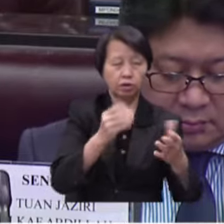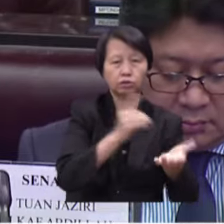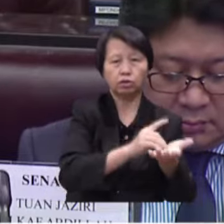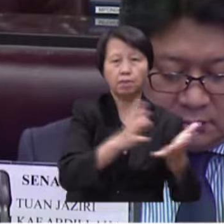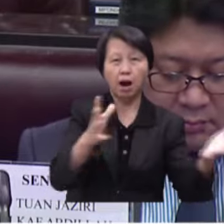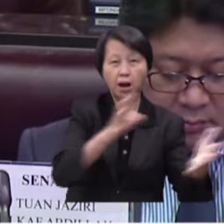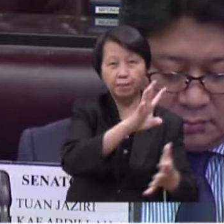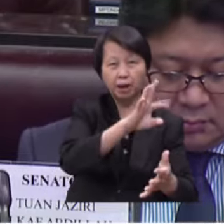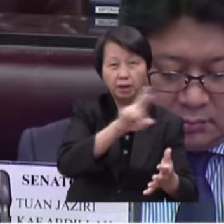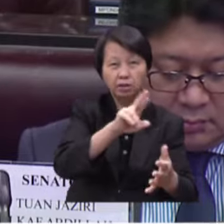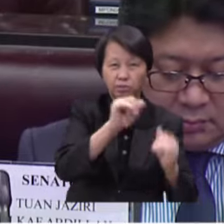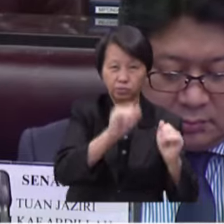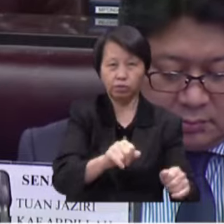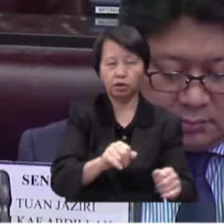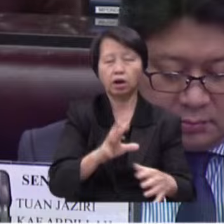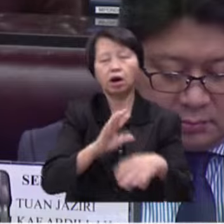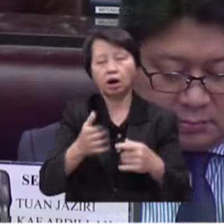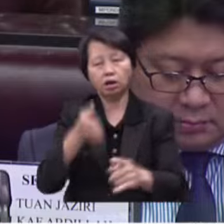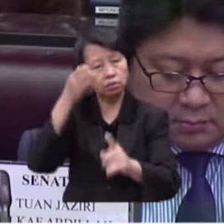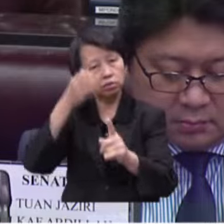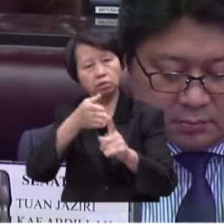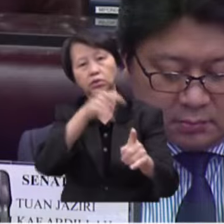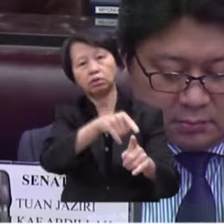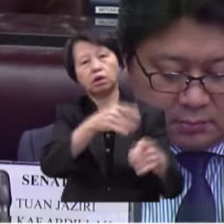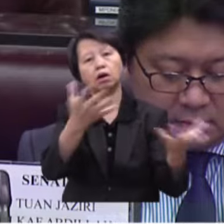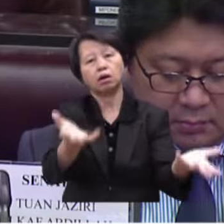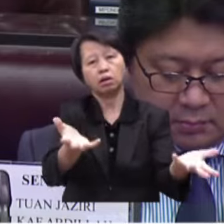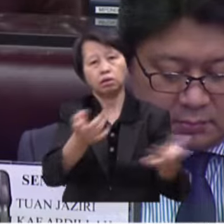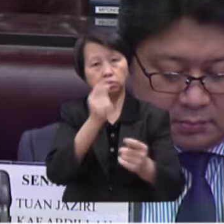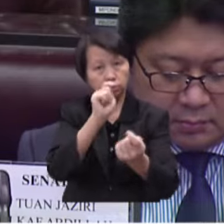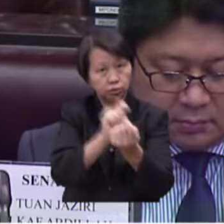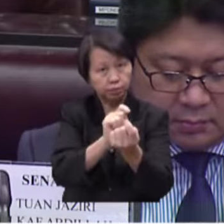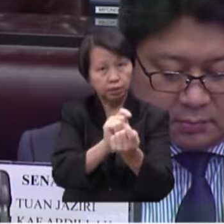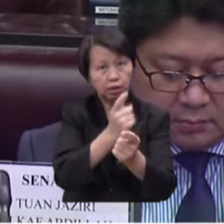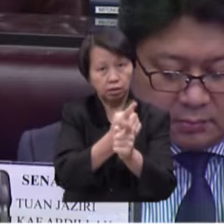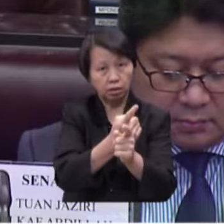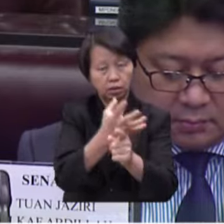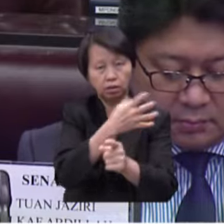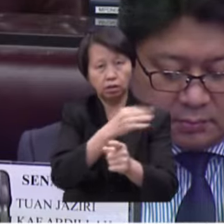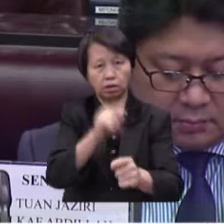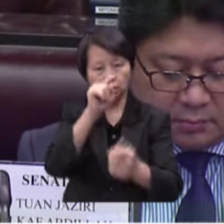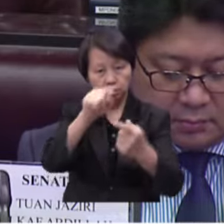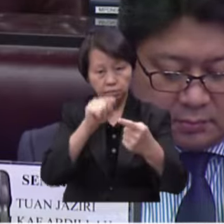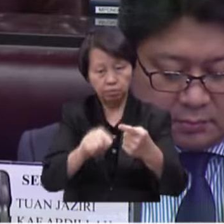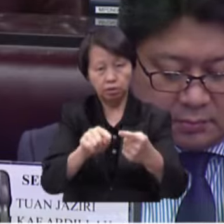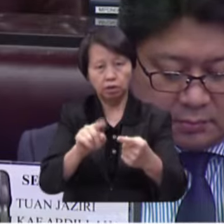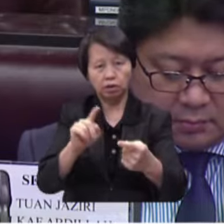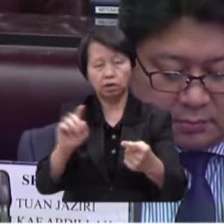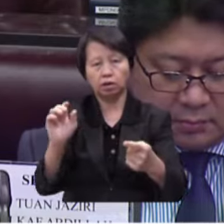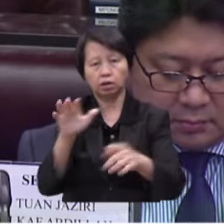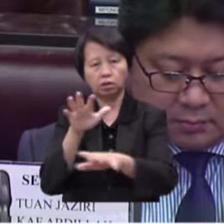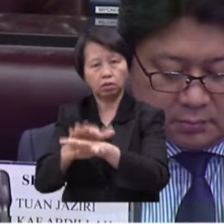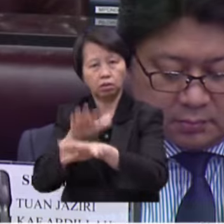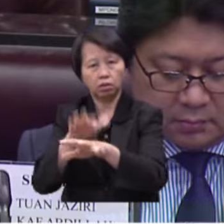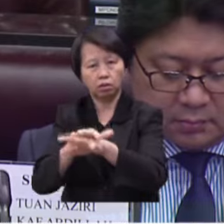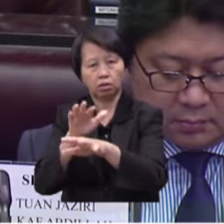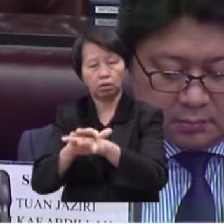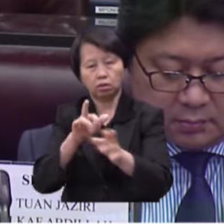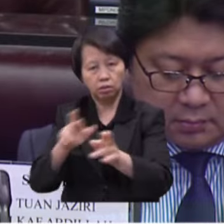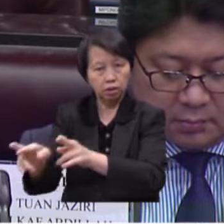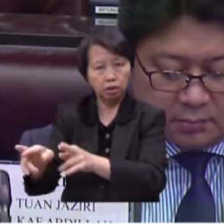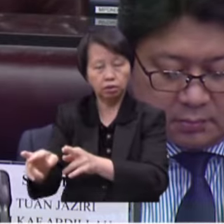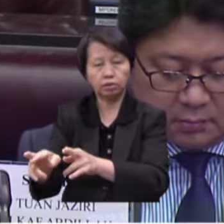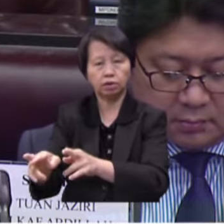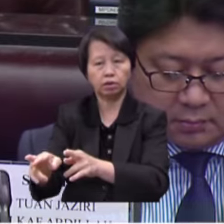memastikan sasaran ini adalah tepat dengan nisbah dokter ke populasi yang dipanjangkan